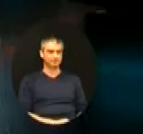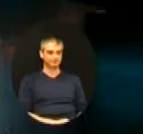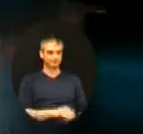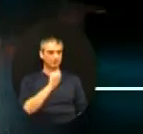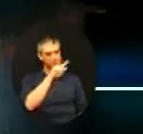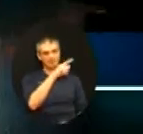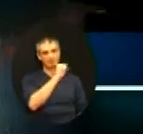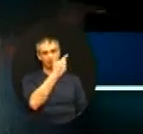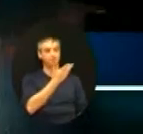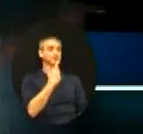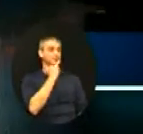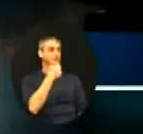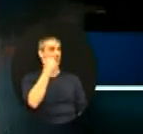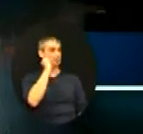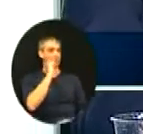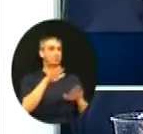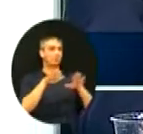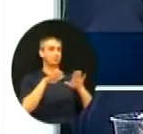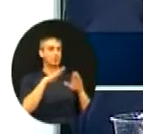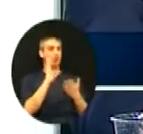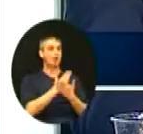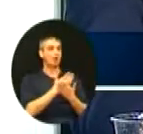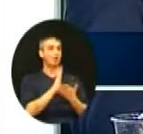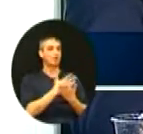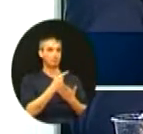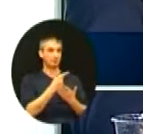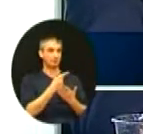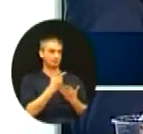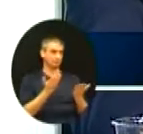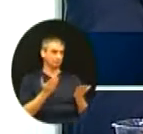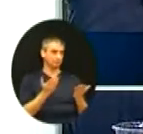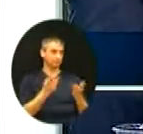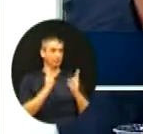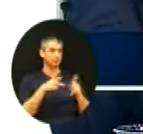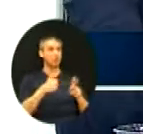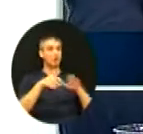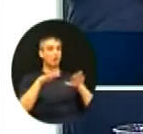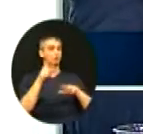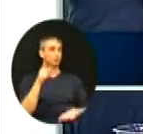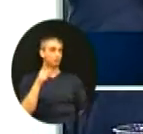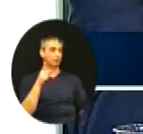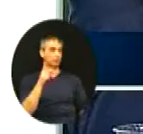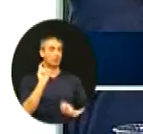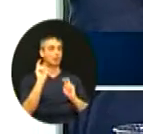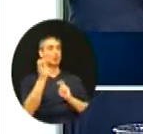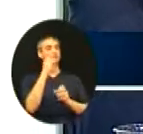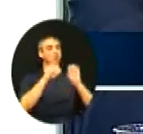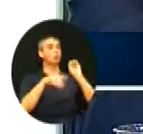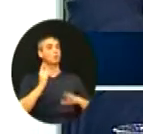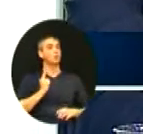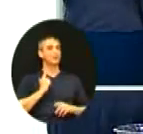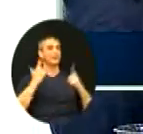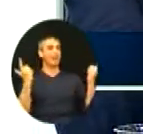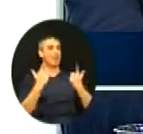ריזקי, אתה ראשון. כן, אתמול העבירה הממשלה החלטה שמאפשרת לראש הממשלה לגייס תרומות